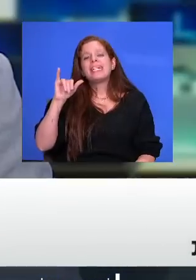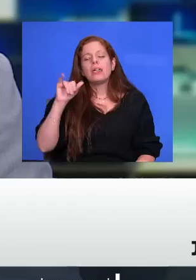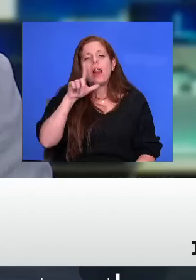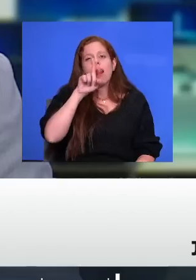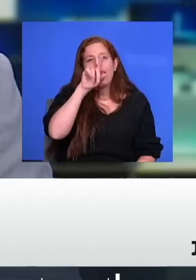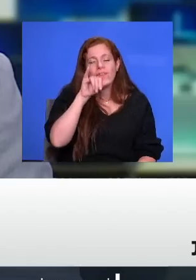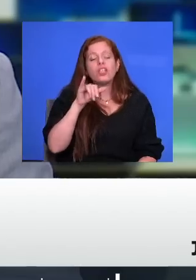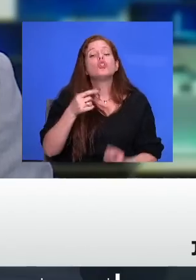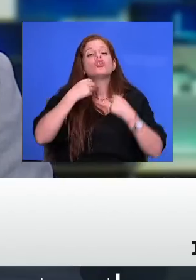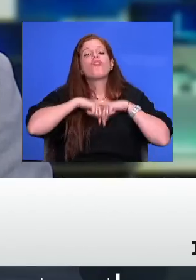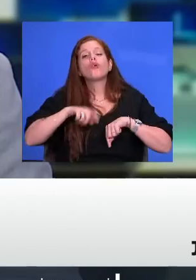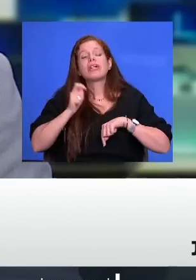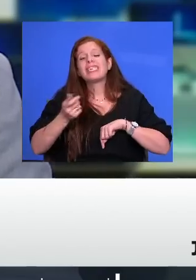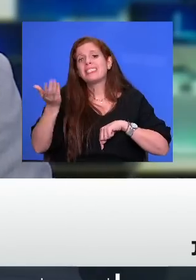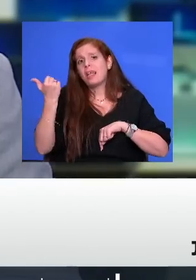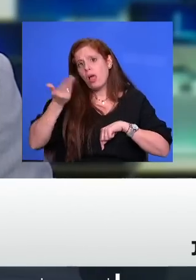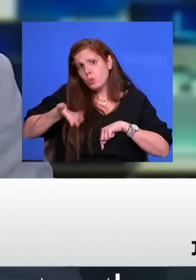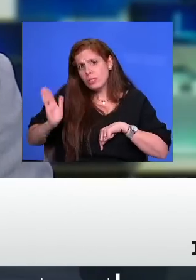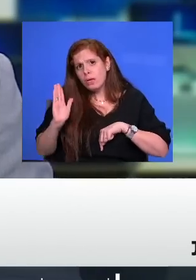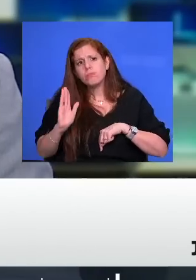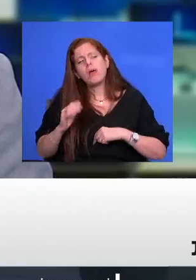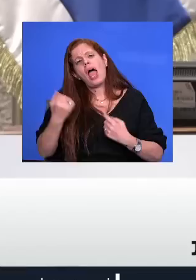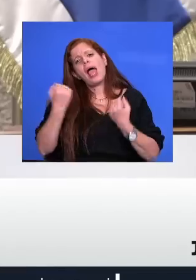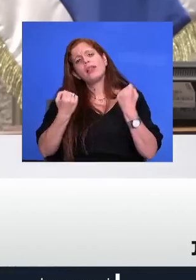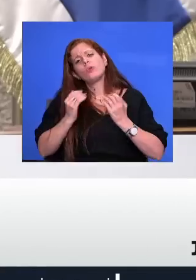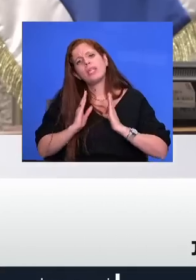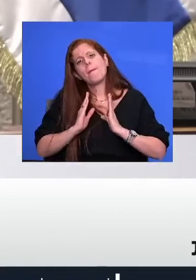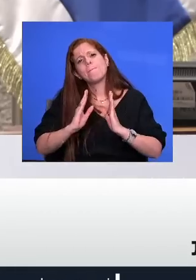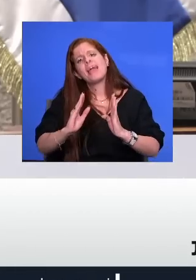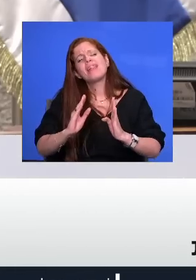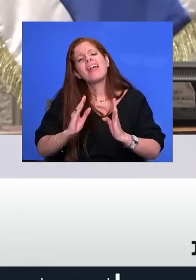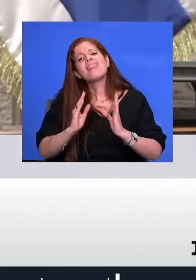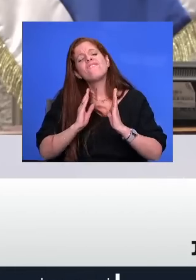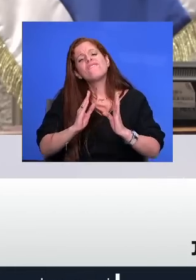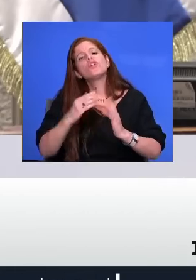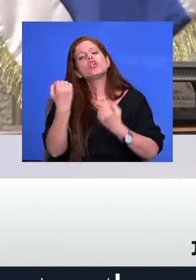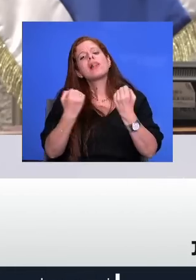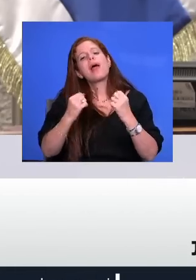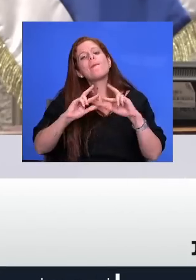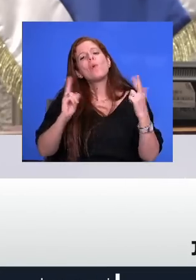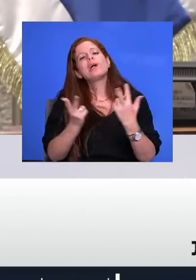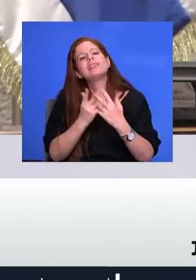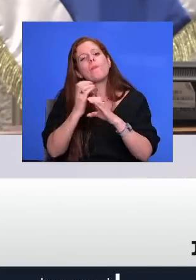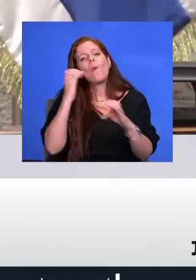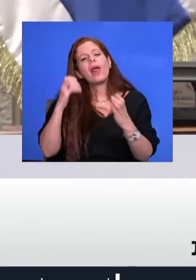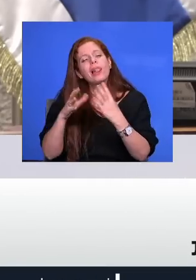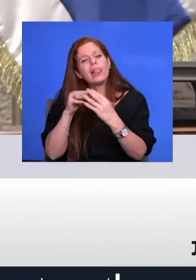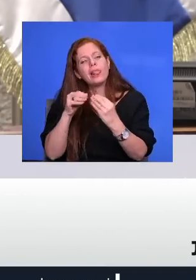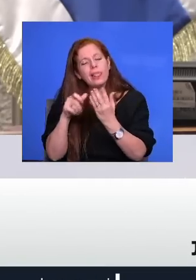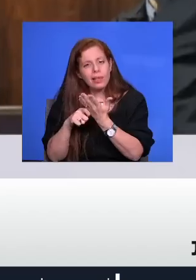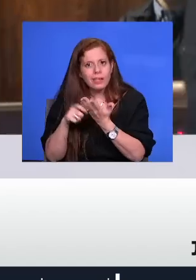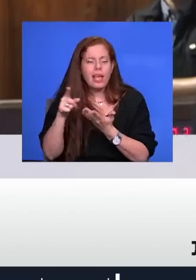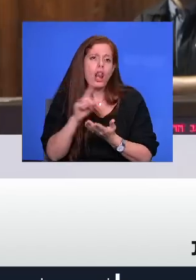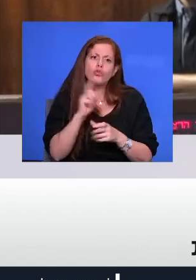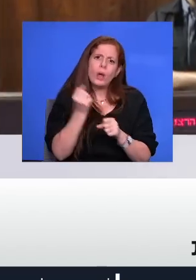הכנסת היוצא, היה נוהג לנסוע על נתיב תחבורה ציבורית, אלא שלוי עשה את זה לא לפי